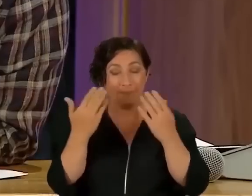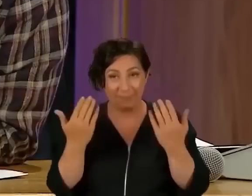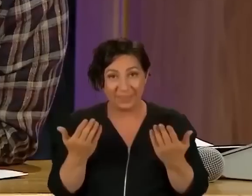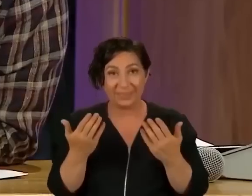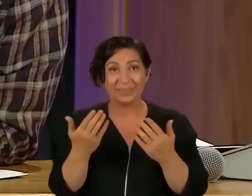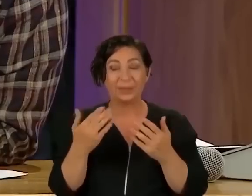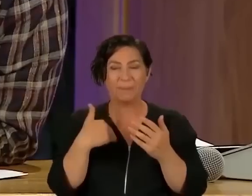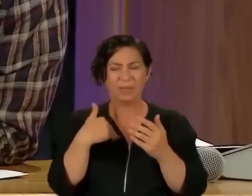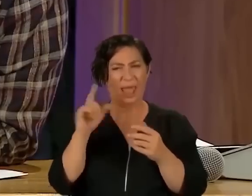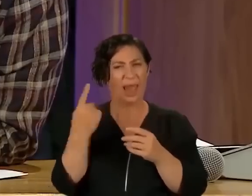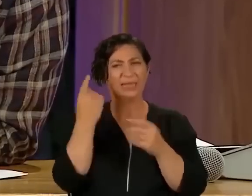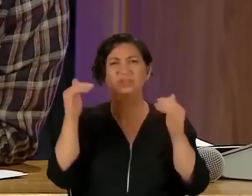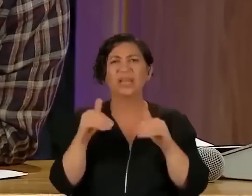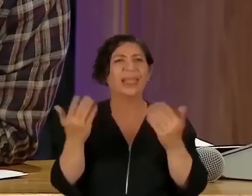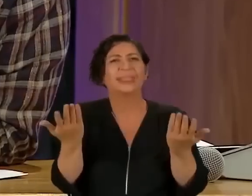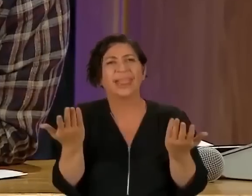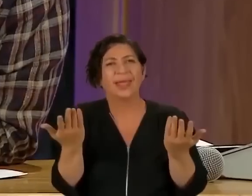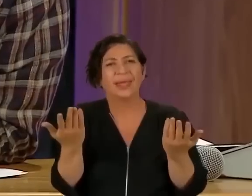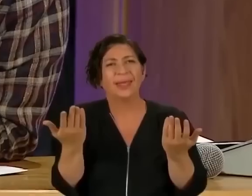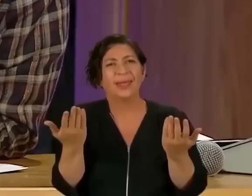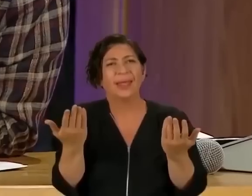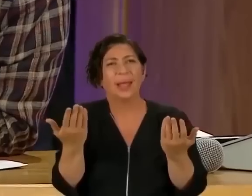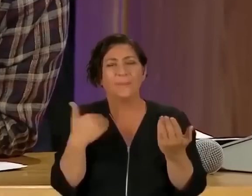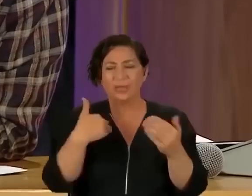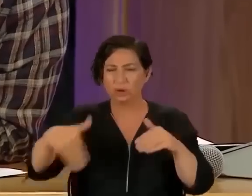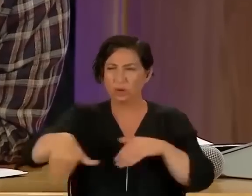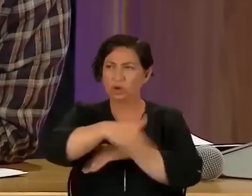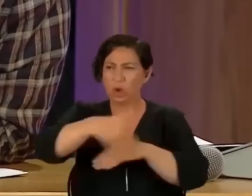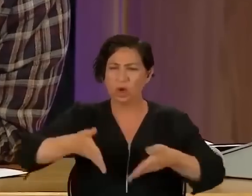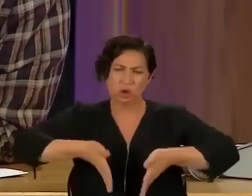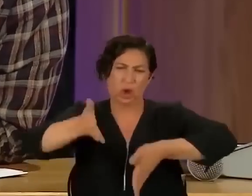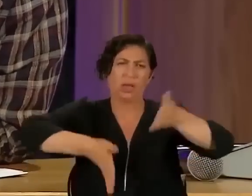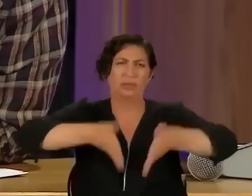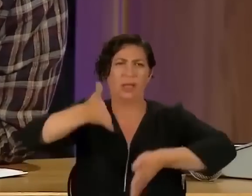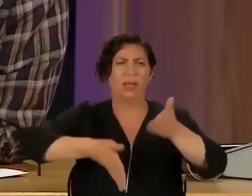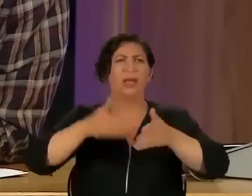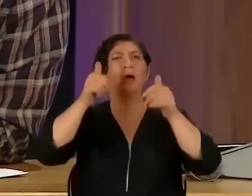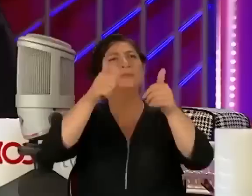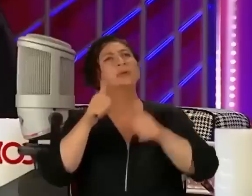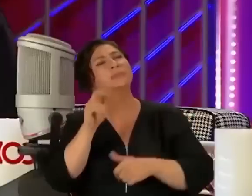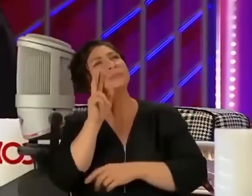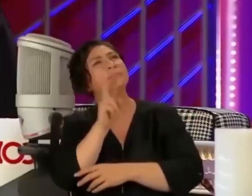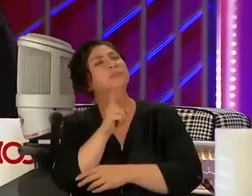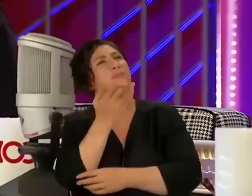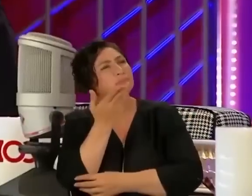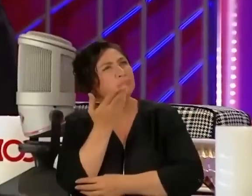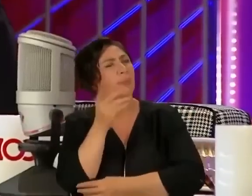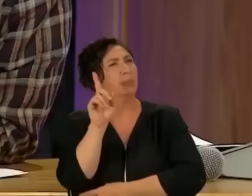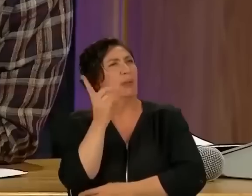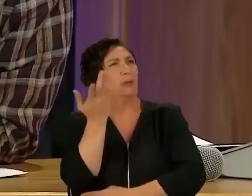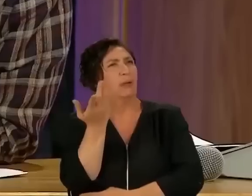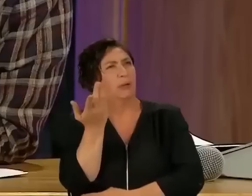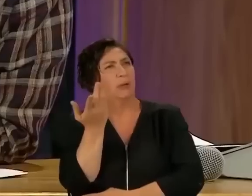aslında bana şöyle ilginç geliyor. Yani ben işte sokakta senin afişleri gördüğüm zaman diyorum ki ya bir